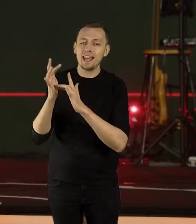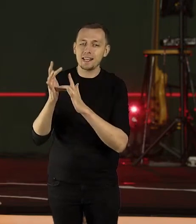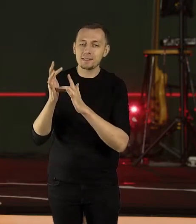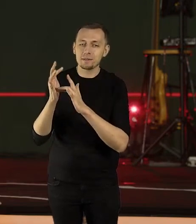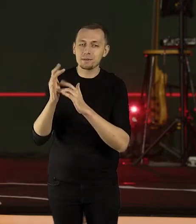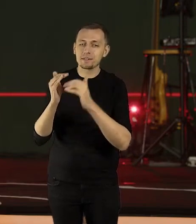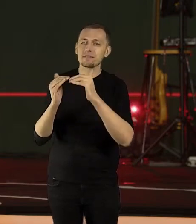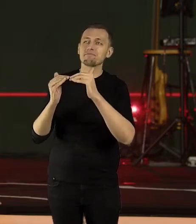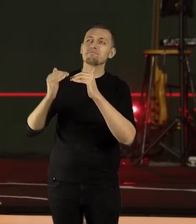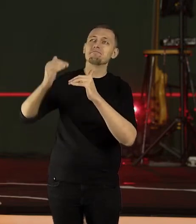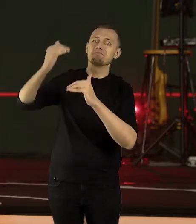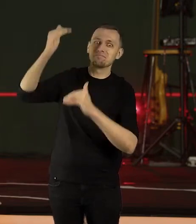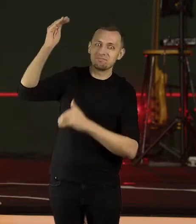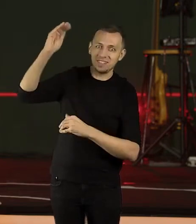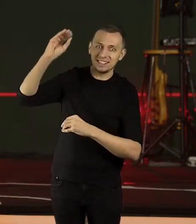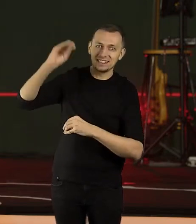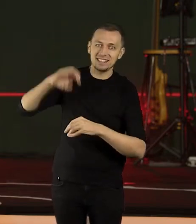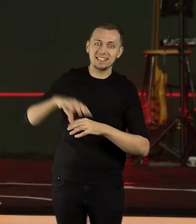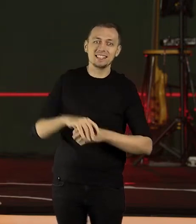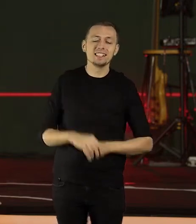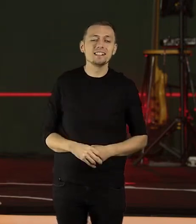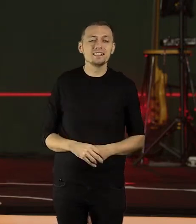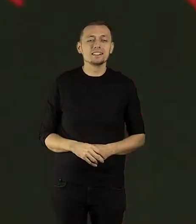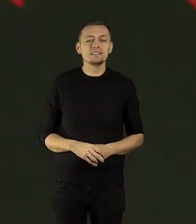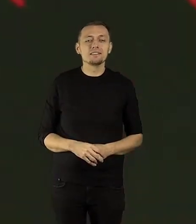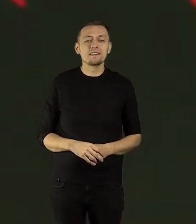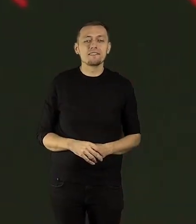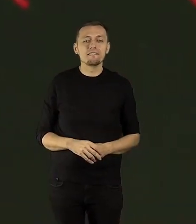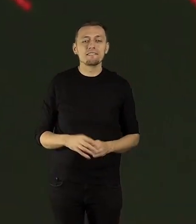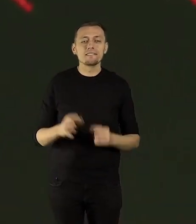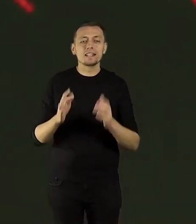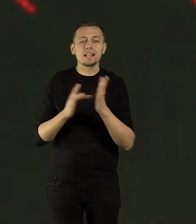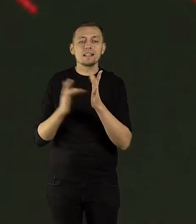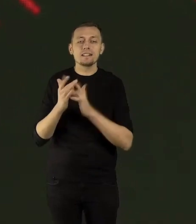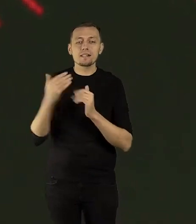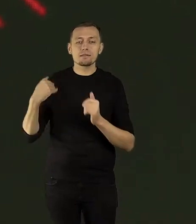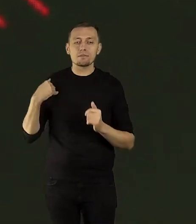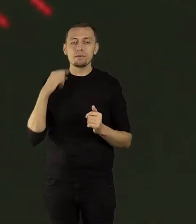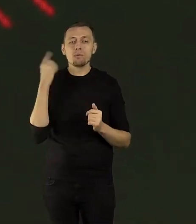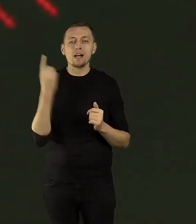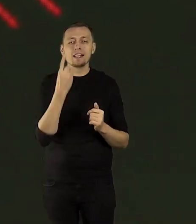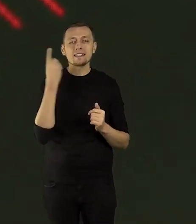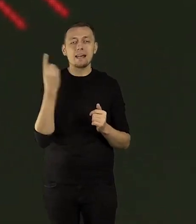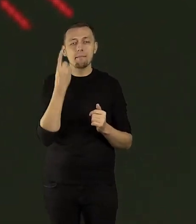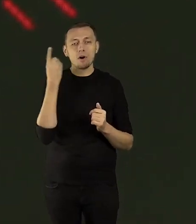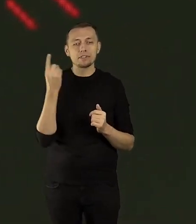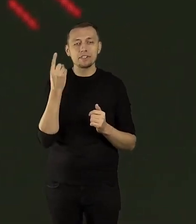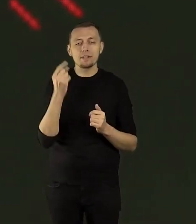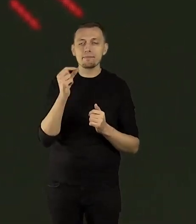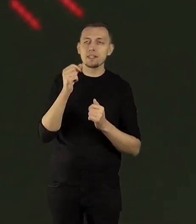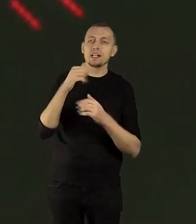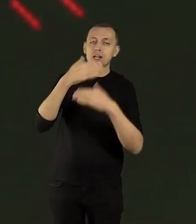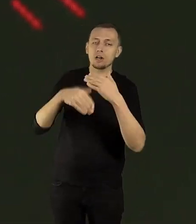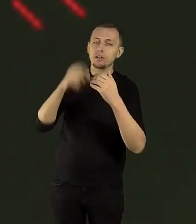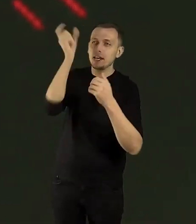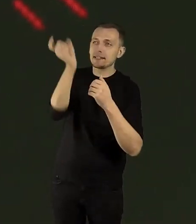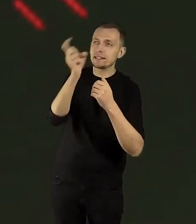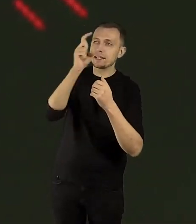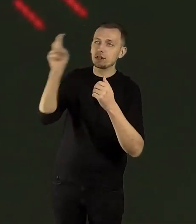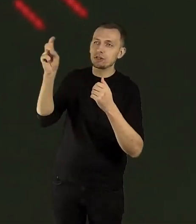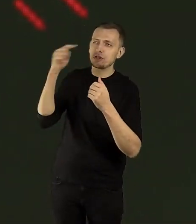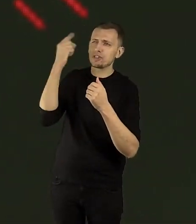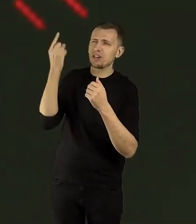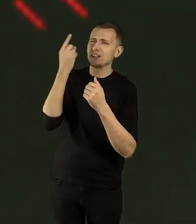samotne i na finale odrzucone życie. Więc chcę Cię zachęcić. I dałem nam dzisiaj narzędzie,